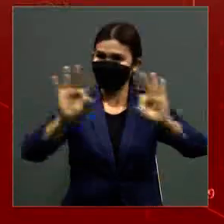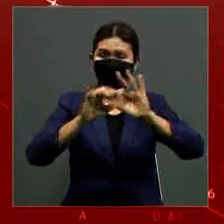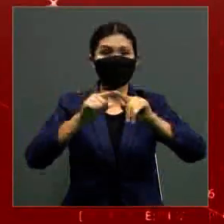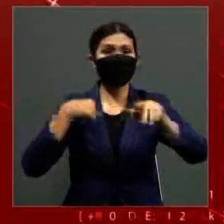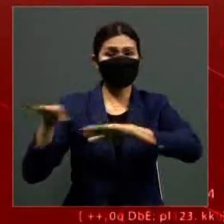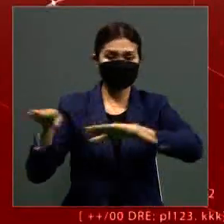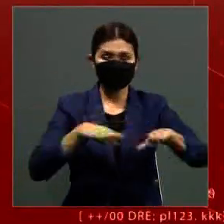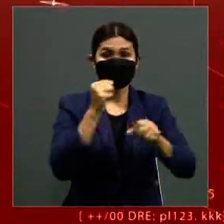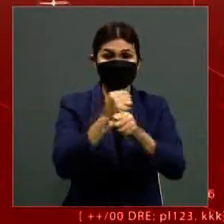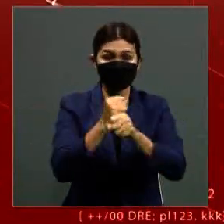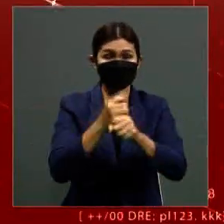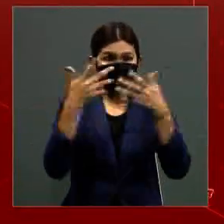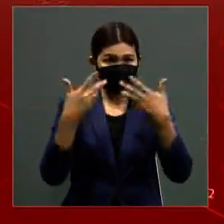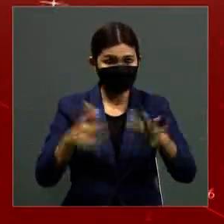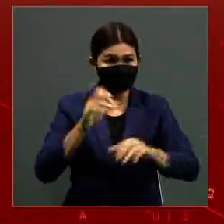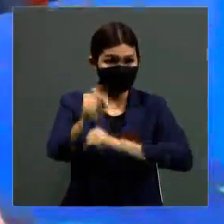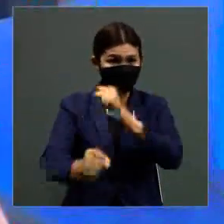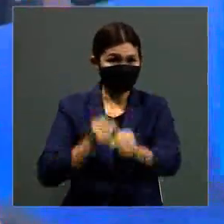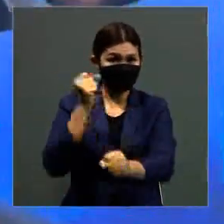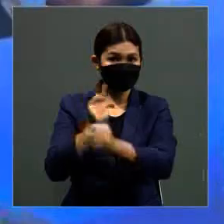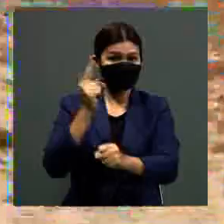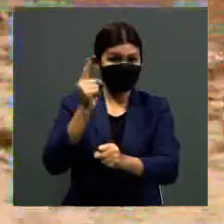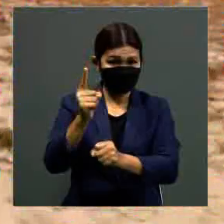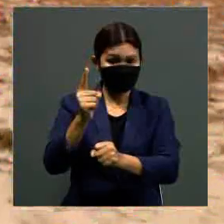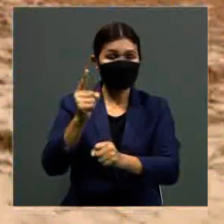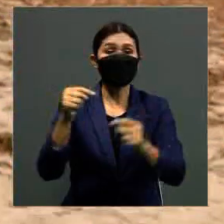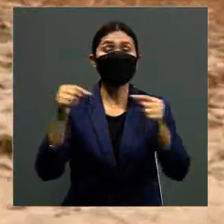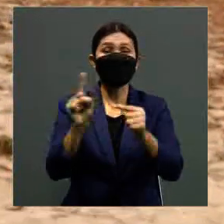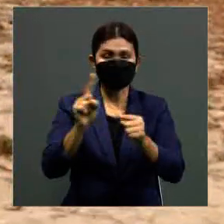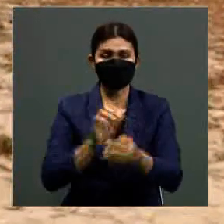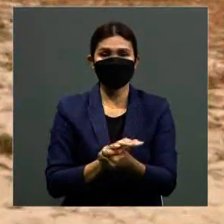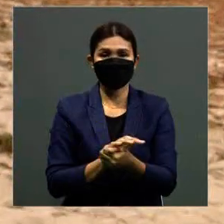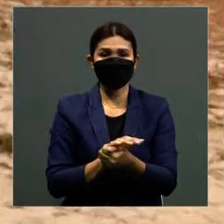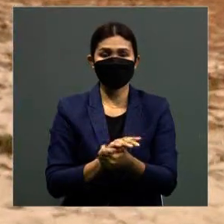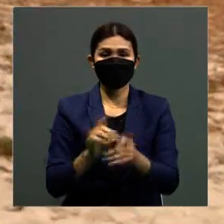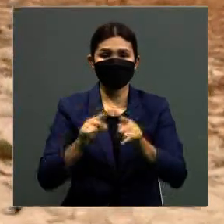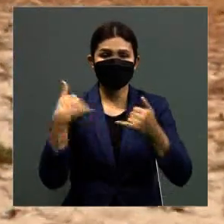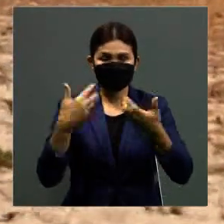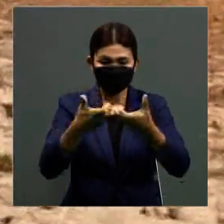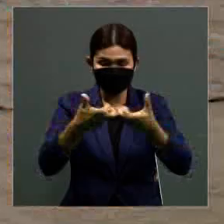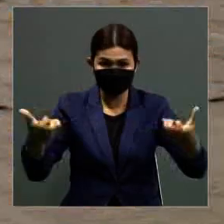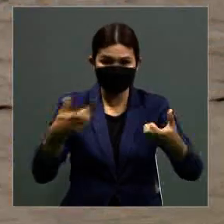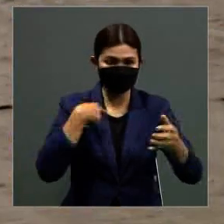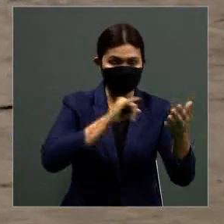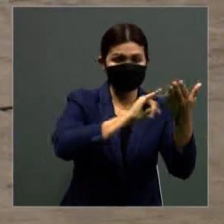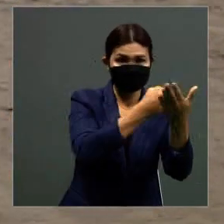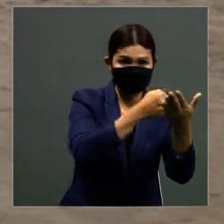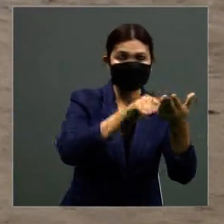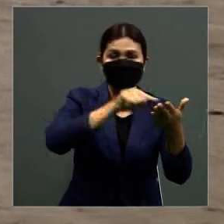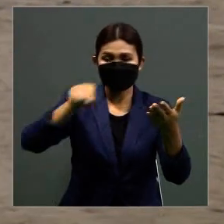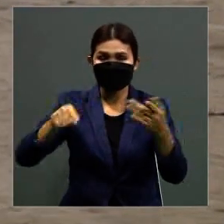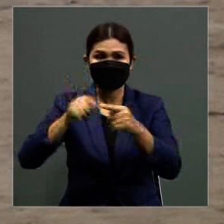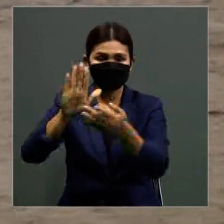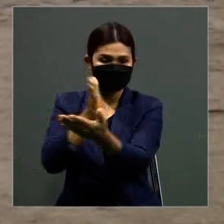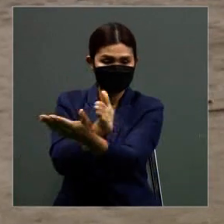ก็ต้องดำเนินการแล้วเสร็จภายใน 1ปีอย่างที่เชอรรี่บอกคือควิกวินเนี่ยแยกเป็นทั้งจังหวัดแลก็กลุ่มจังหวัดในภาคใต้